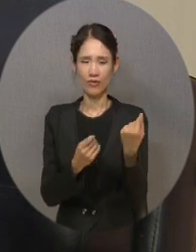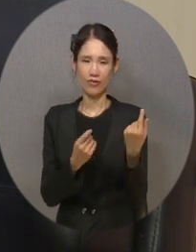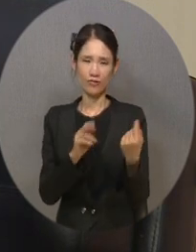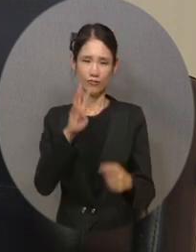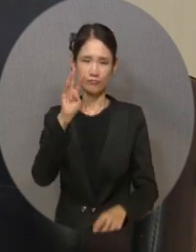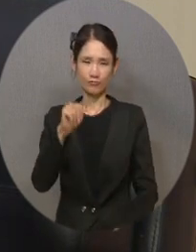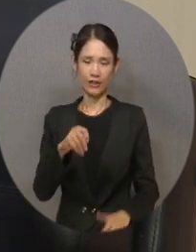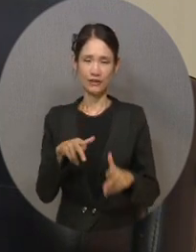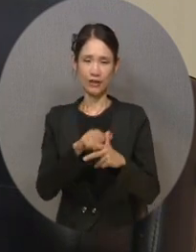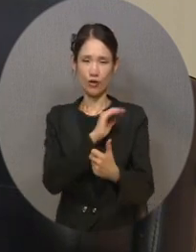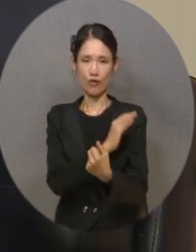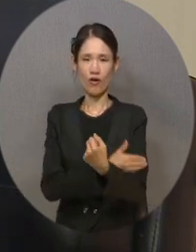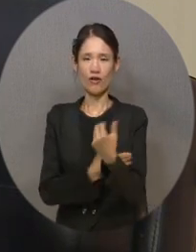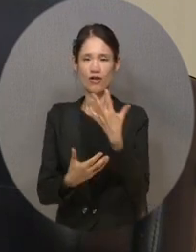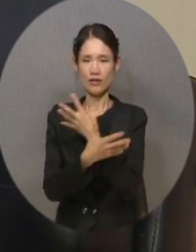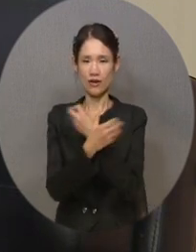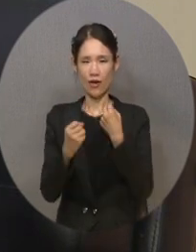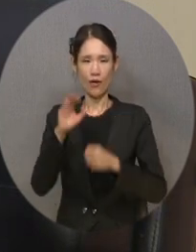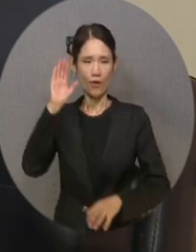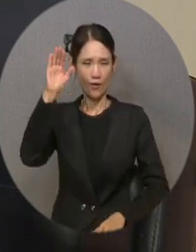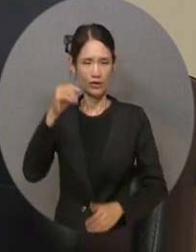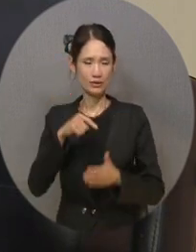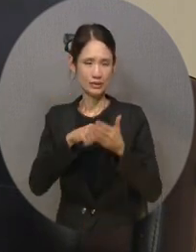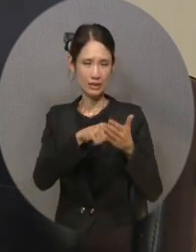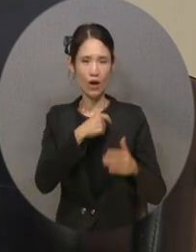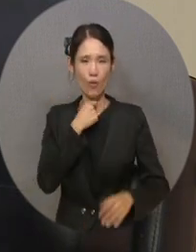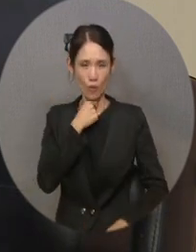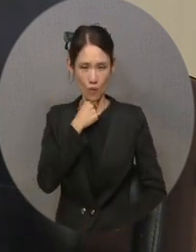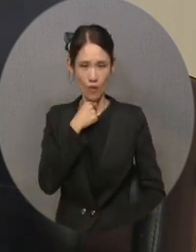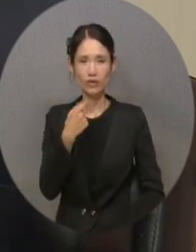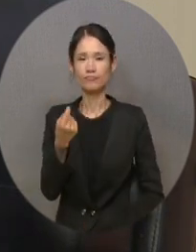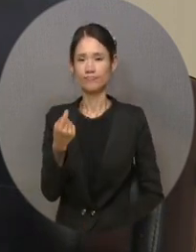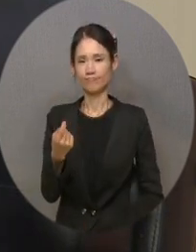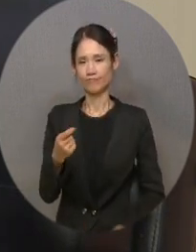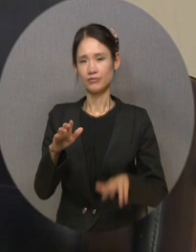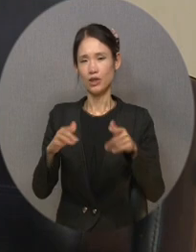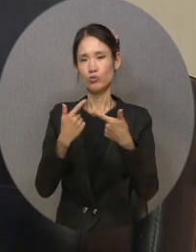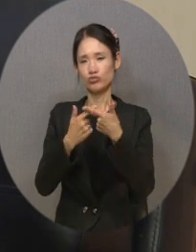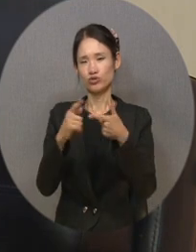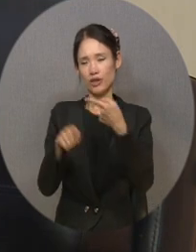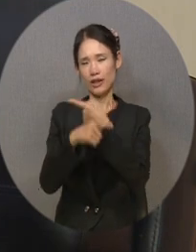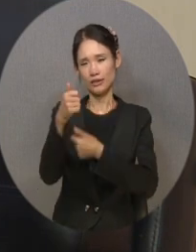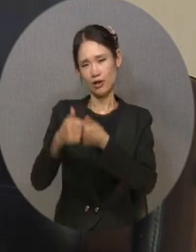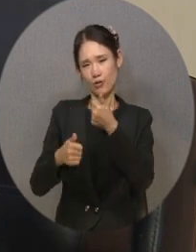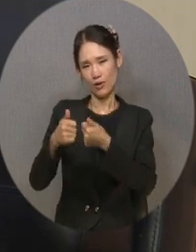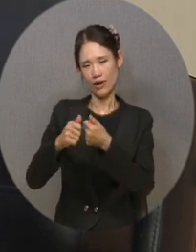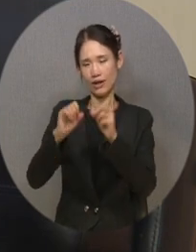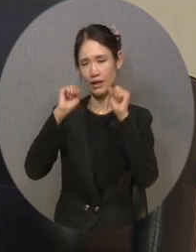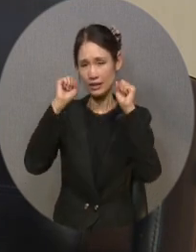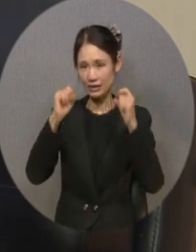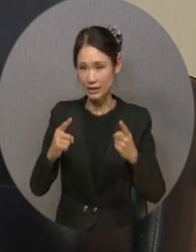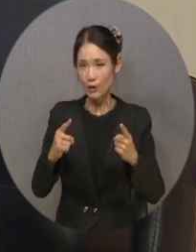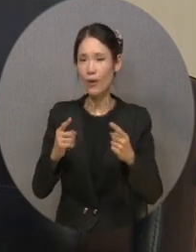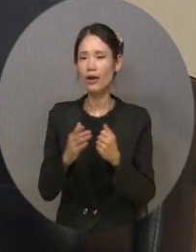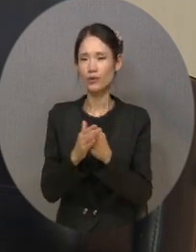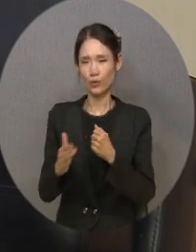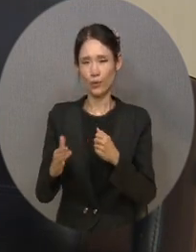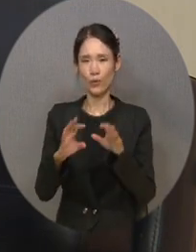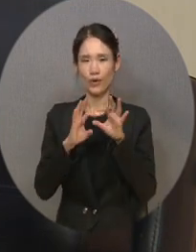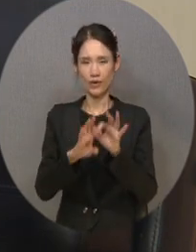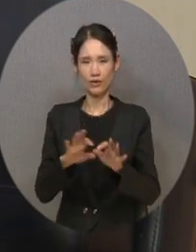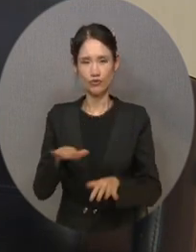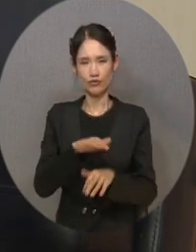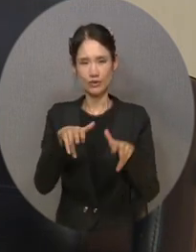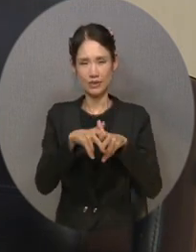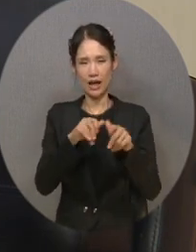장애인 권리협약이 지향하는 것도 그런 것이고, 그래서 이번 부산 대회를 계기로 우리